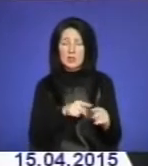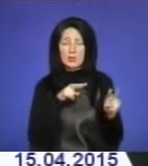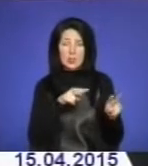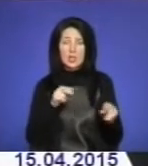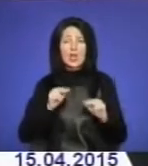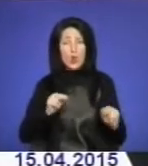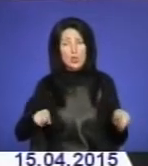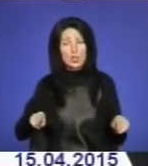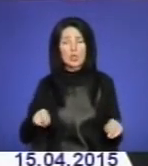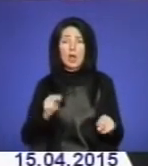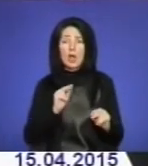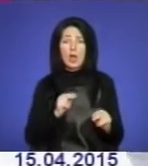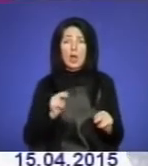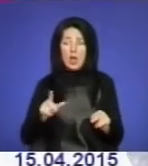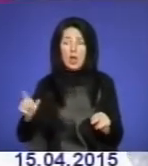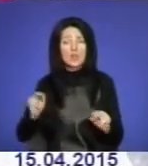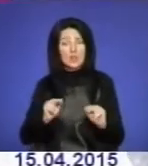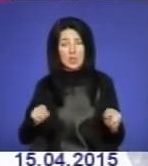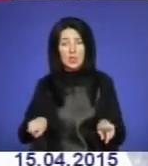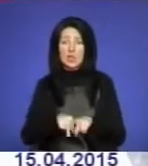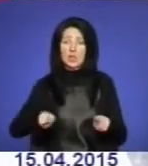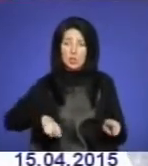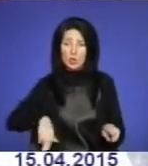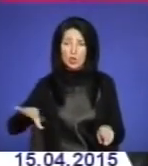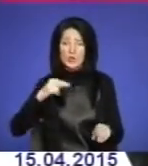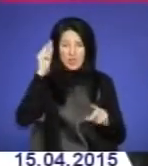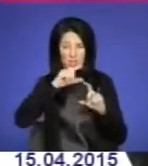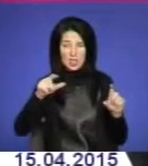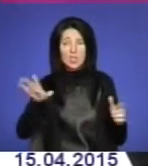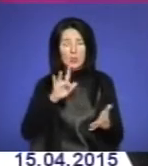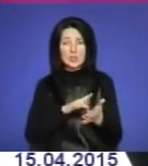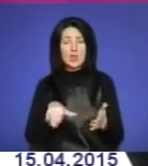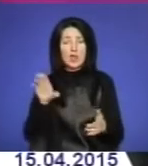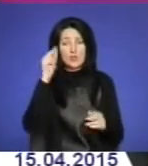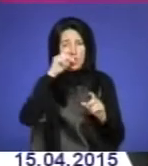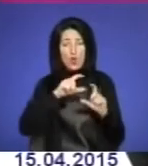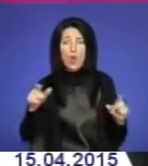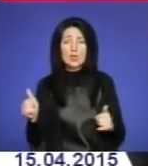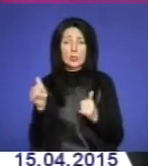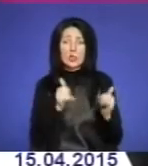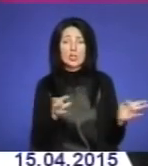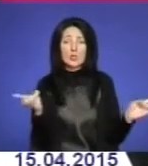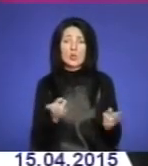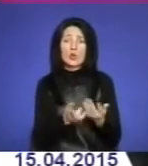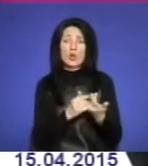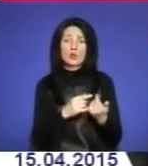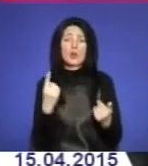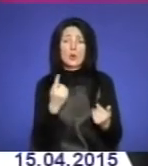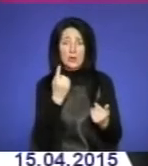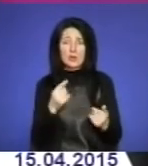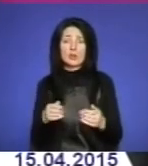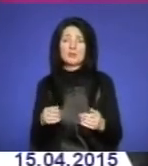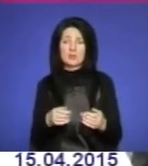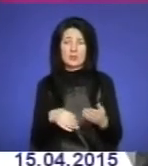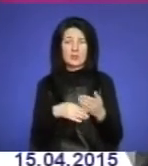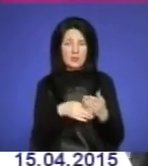шкіл міста. Це був показовий день цивільного захисту. Всі школи забезпечені необхідною кількістю первинних засобів пожежогасіння. У всіх